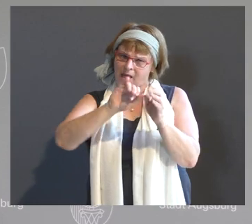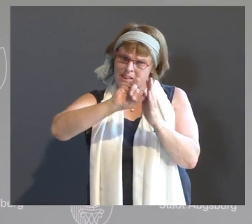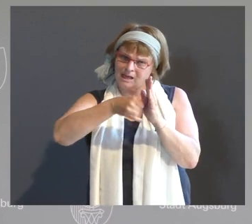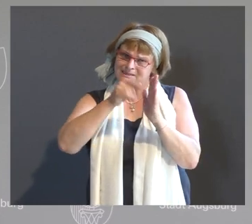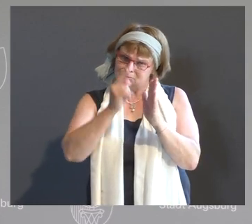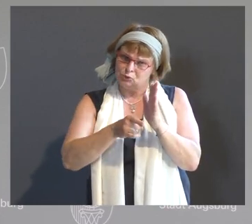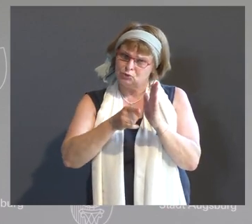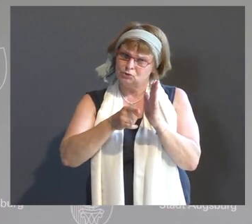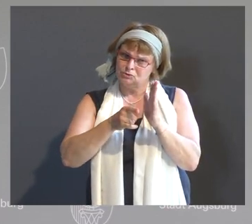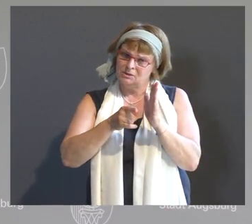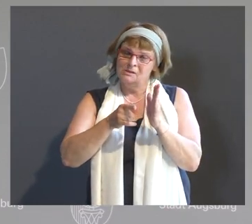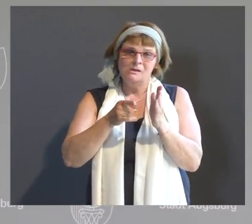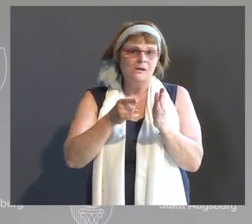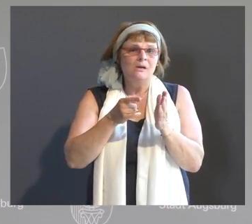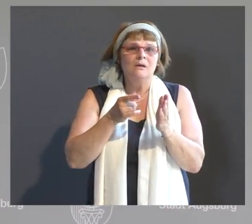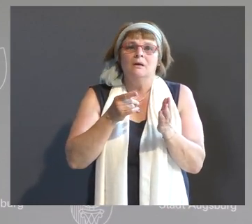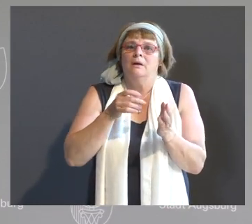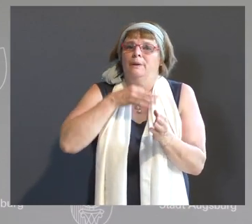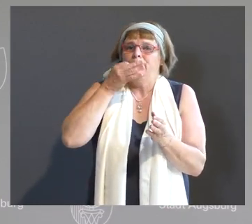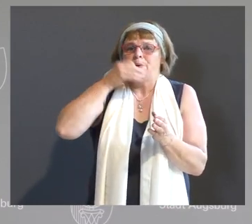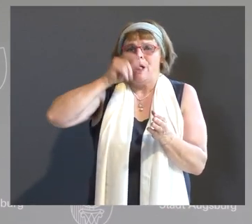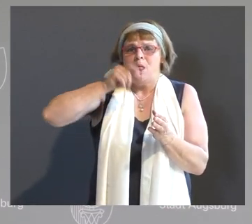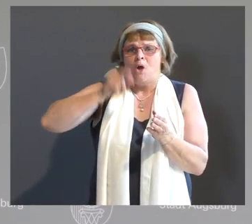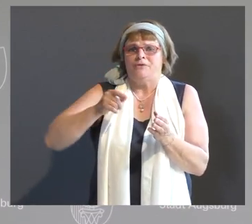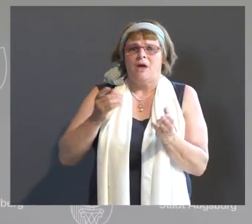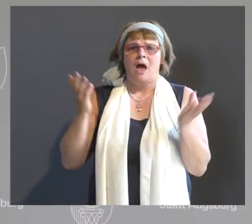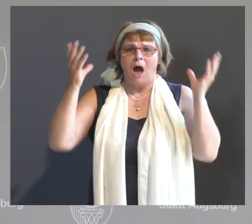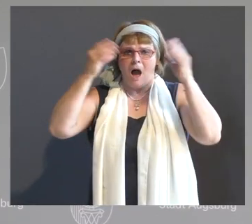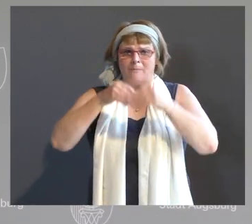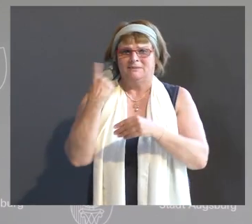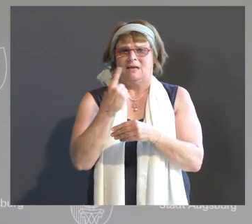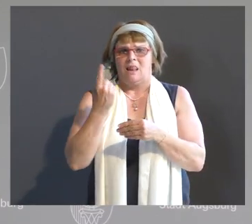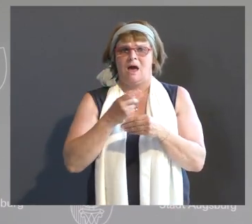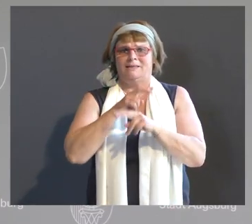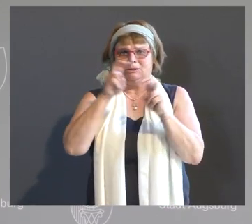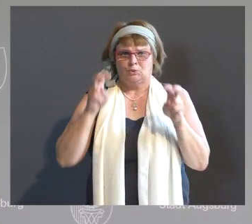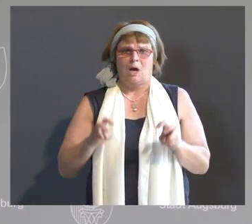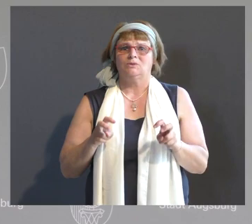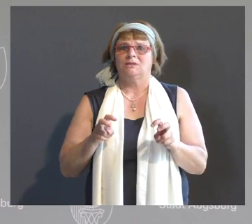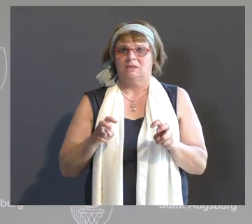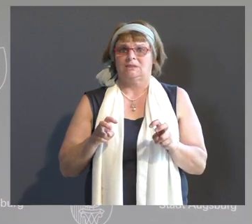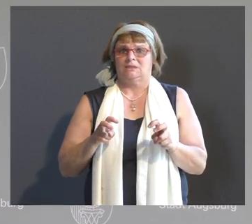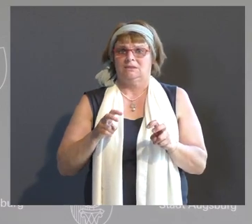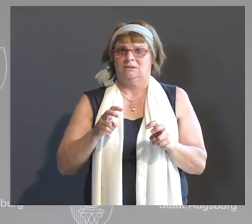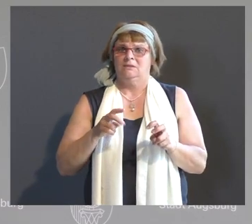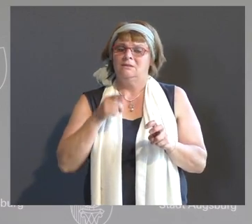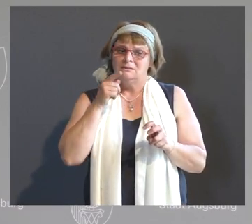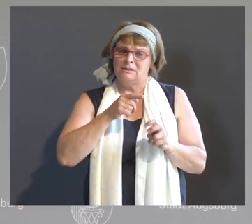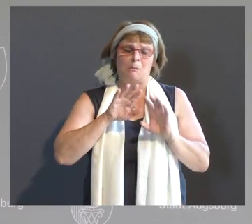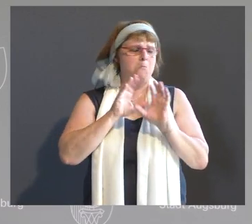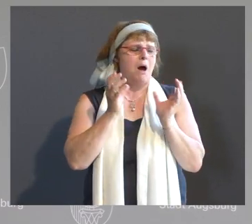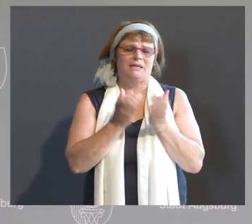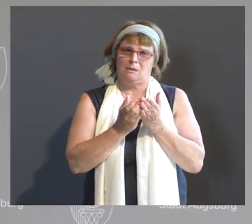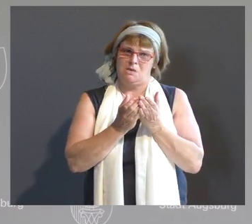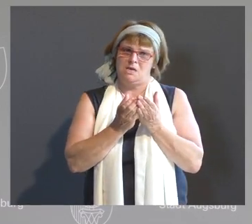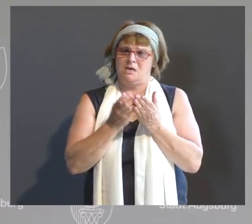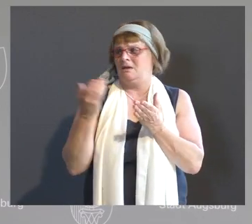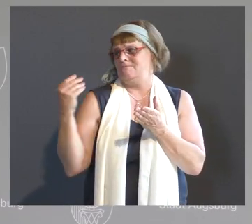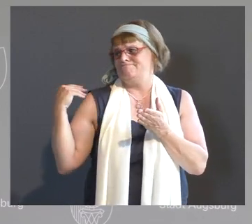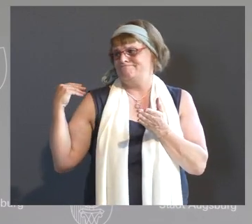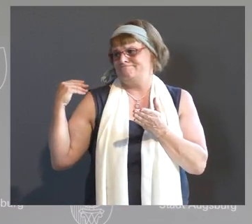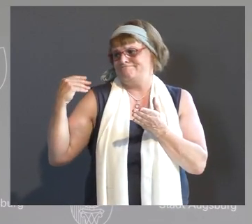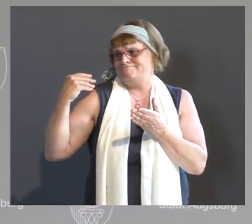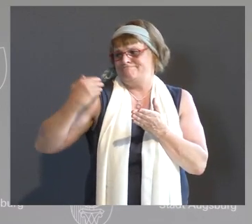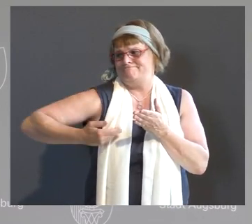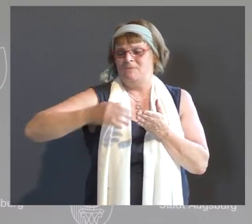austauschen zu können. Abends alleine zu Hause zu sitzen, anstatt mit Freunden unterwegs zu sein. Die Pandemie hat hier durch ganz